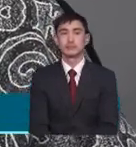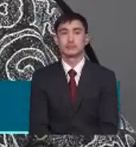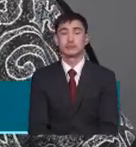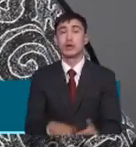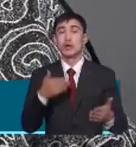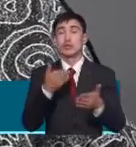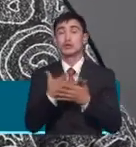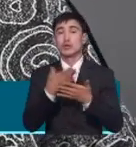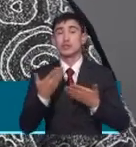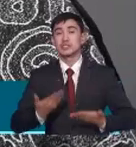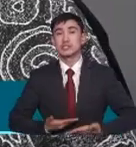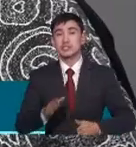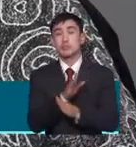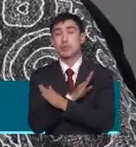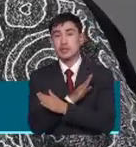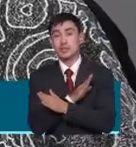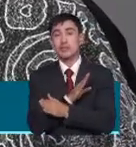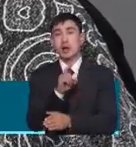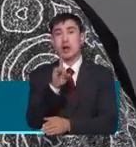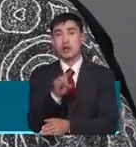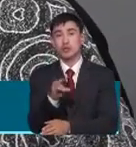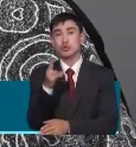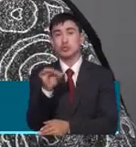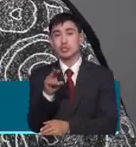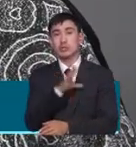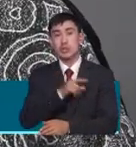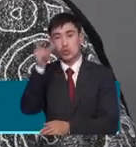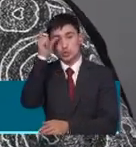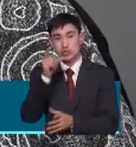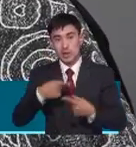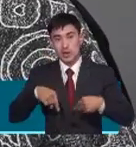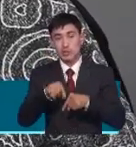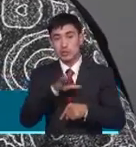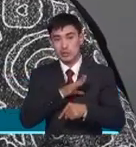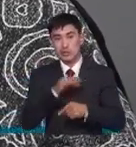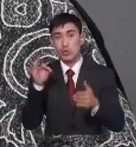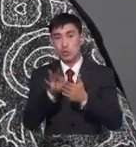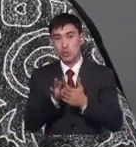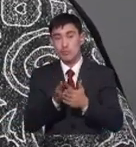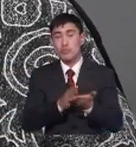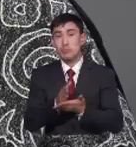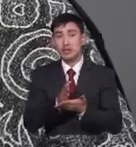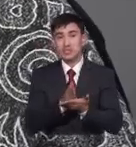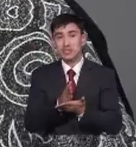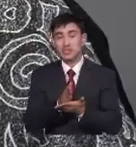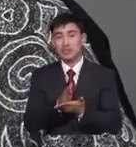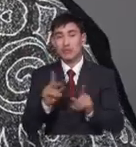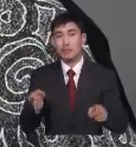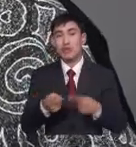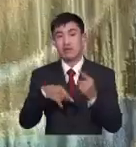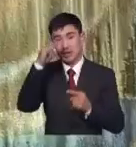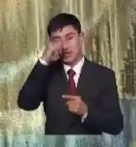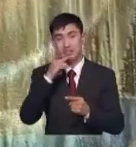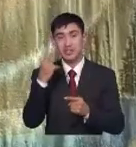До своей смерти хан Джучи считался наследником тюркского каганата. Это обстоятельство подчеркивает его роль не только в политической, но и в формировании